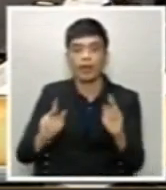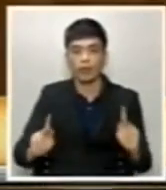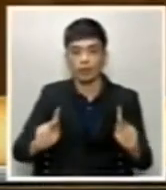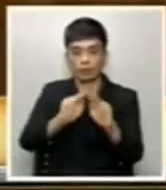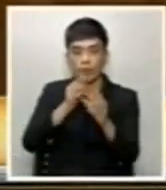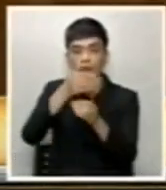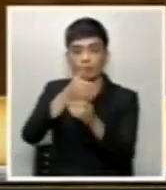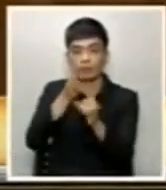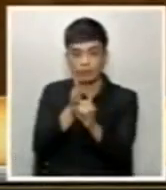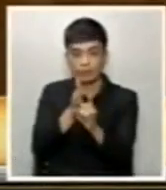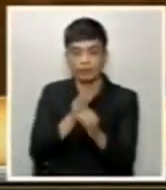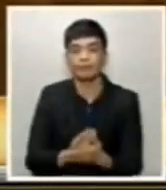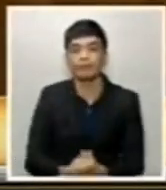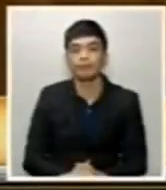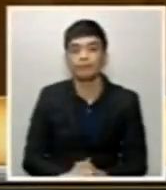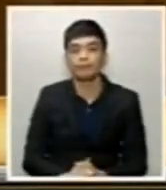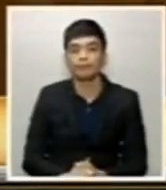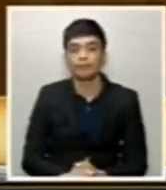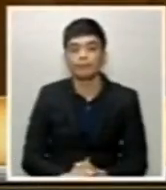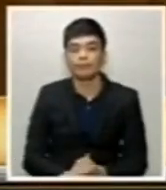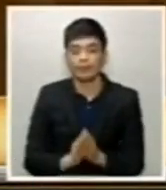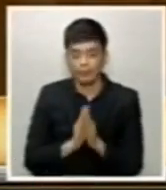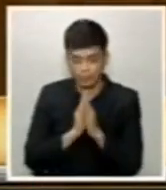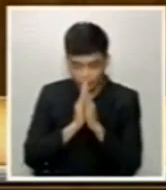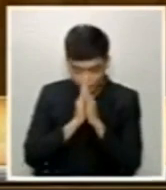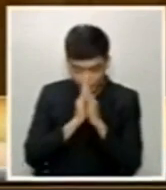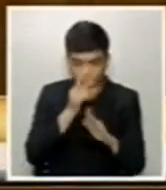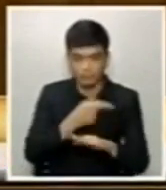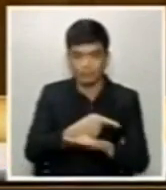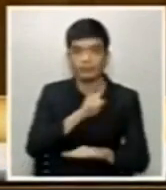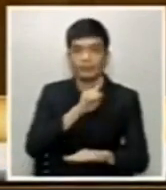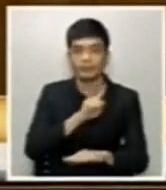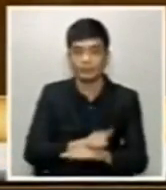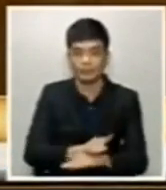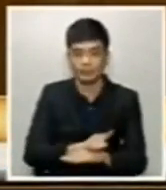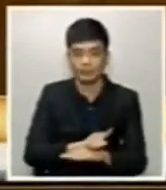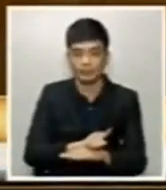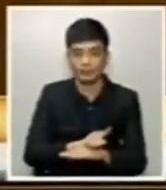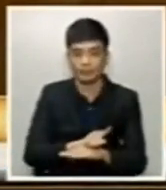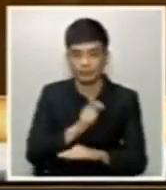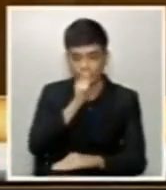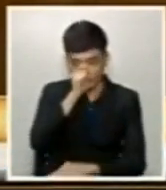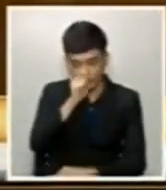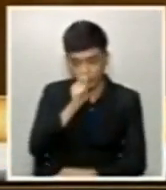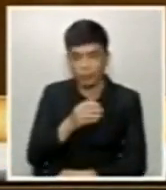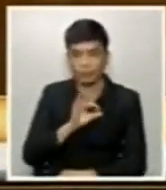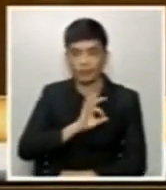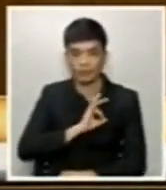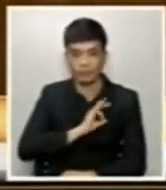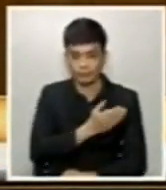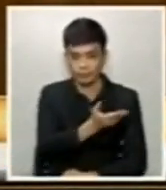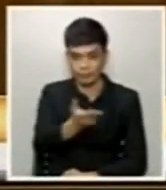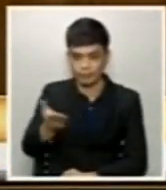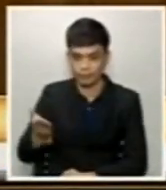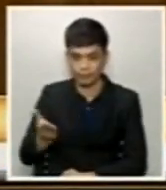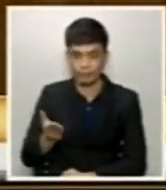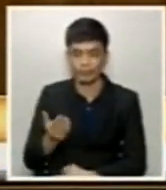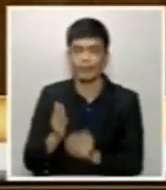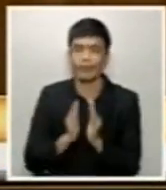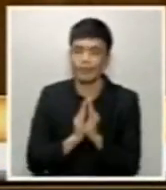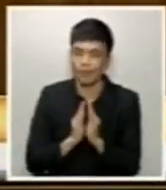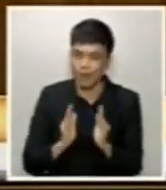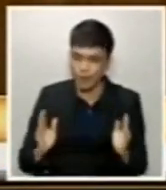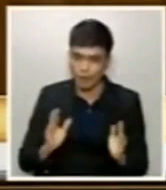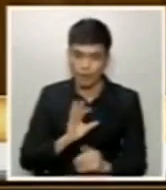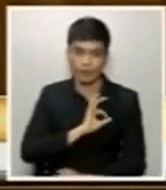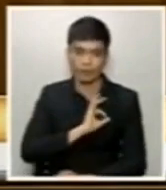ครับกราบเรียนท่านประธานสภาที่เคารพท่านสมาชิกผู้ทรงเกียรติครับผมต้องขอขอบคุณท่านส